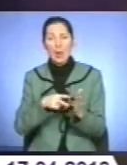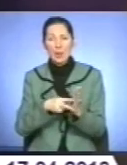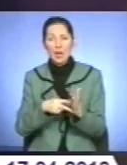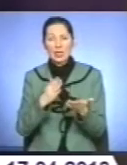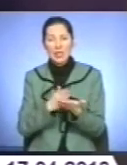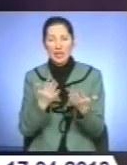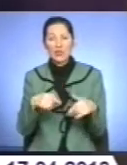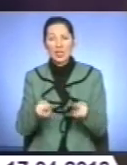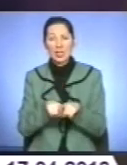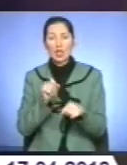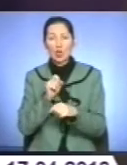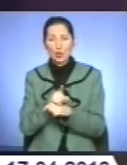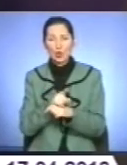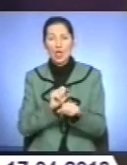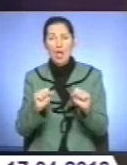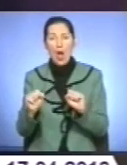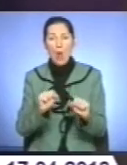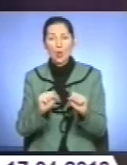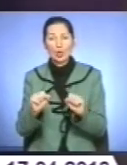вже такі доручення уряду